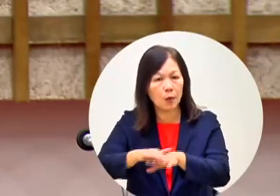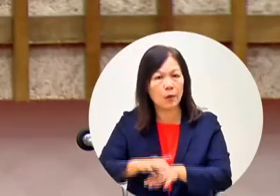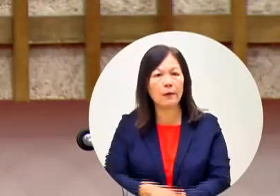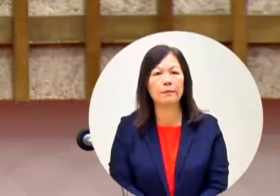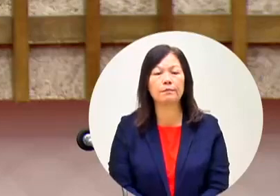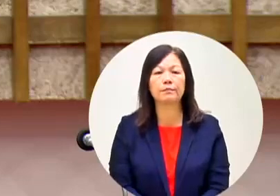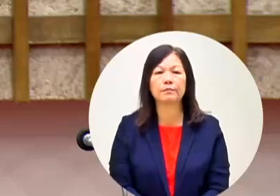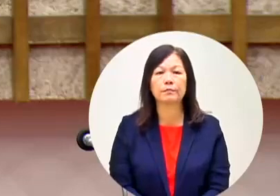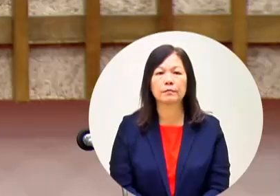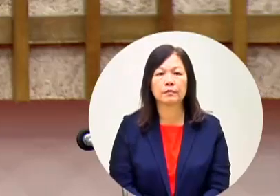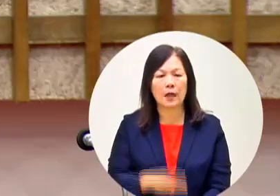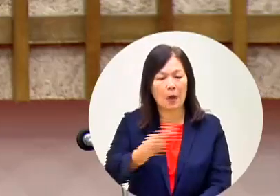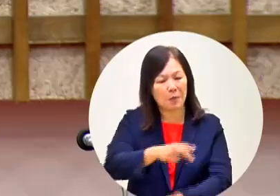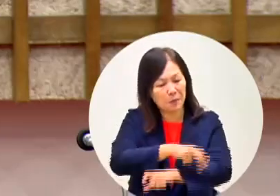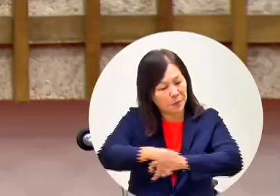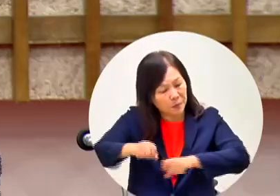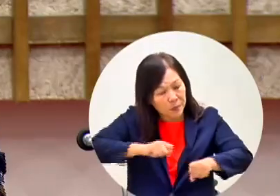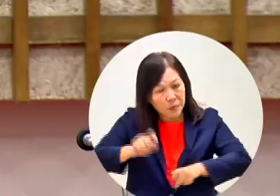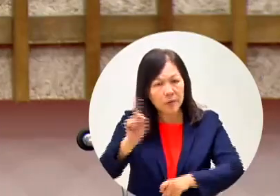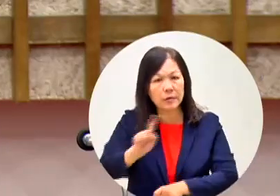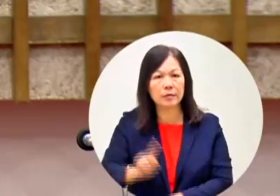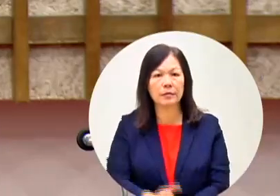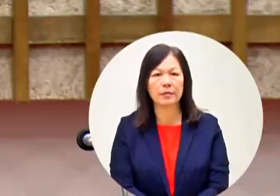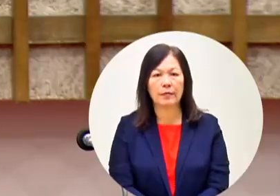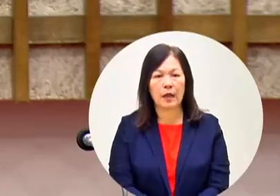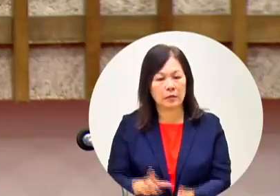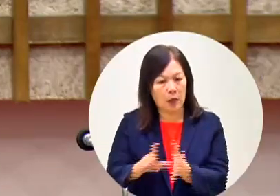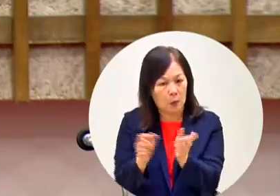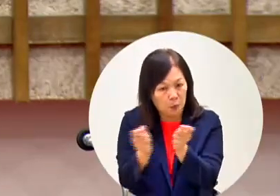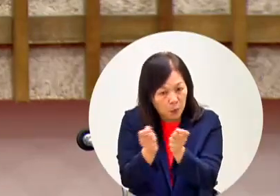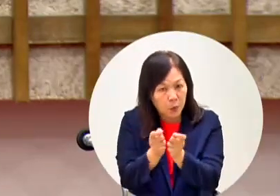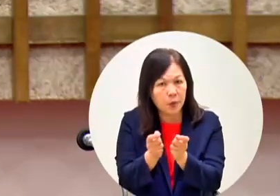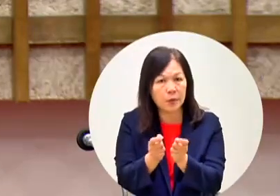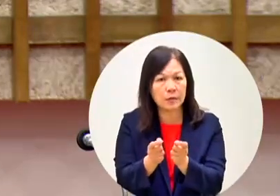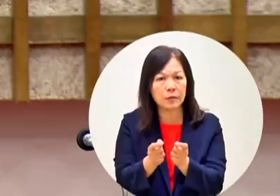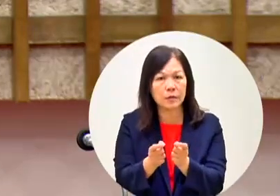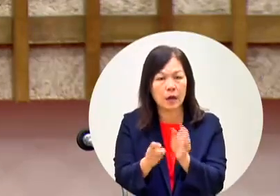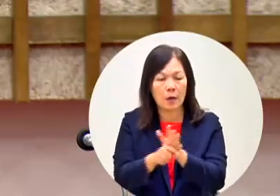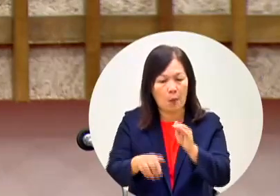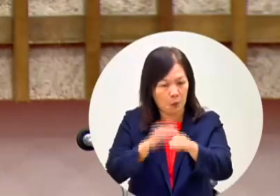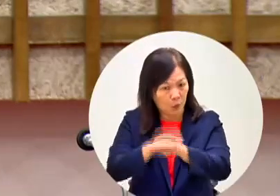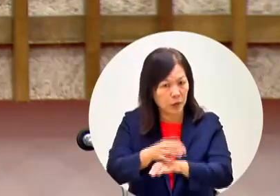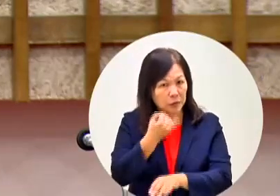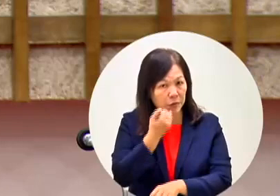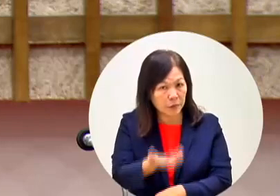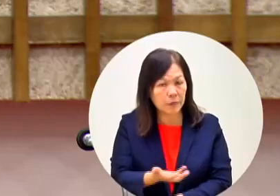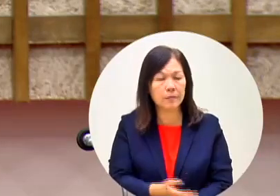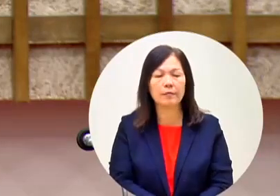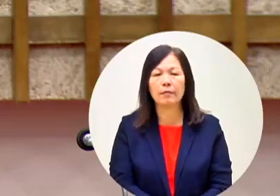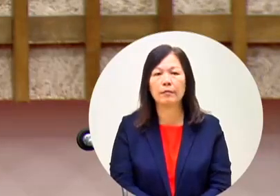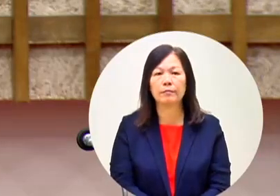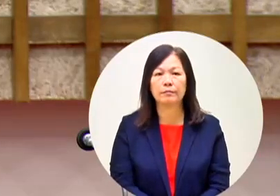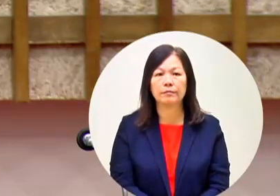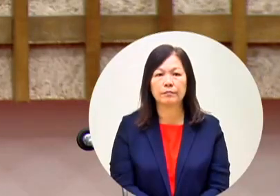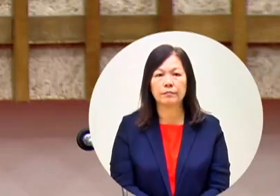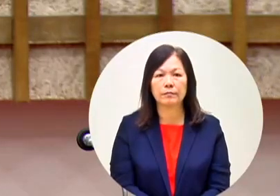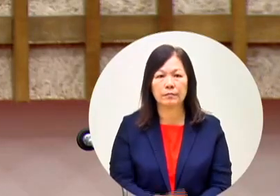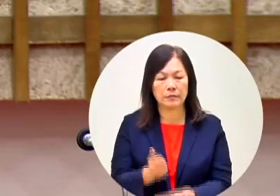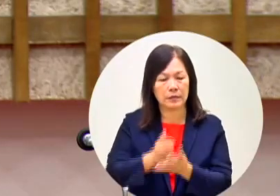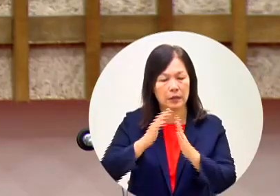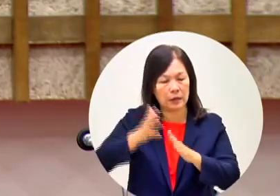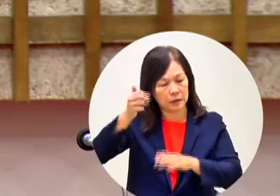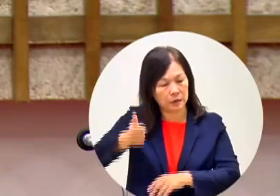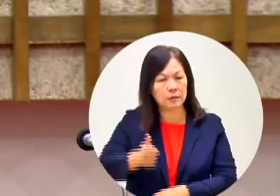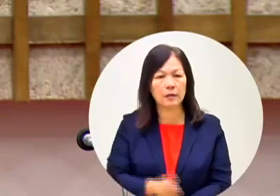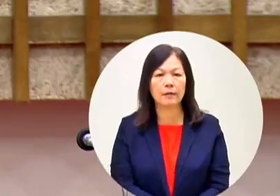不是在最短的时间能够完成？请市长。 那市长到了。